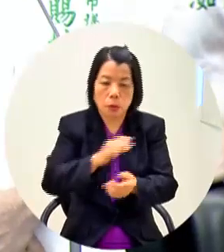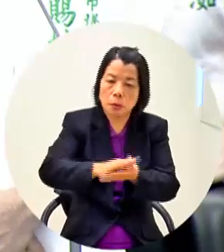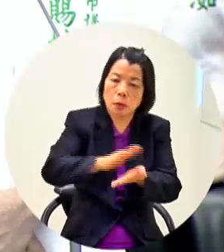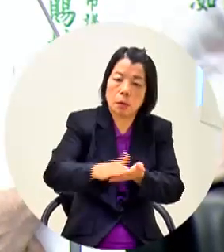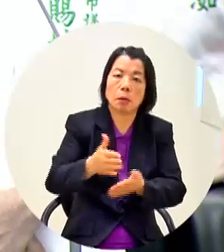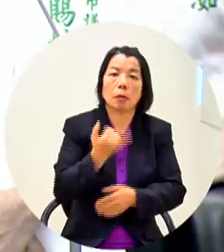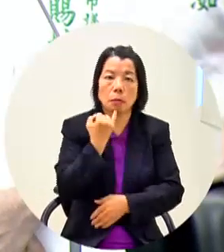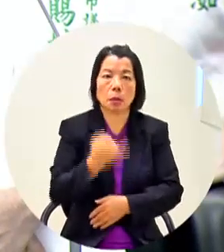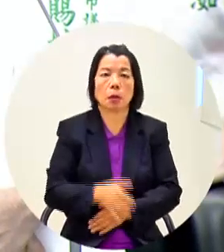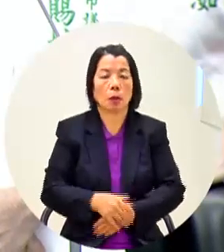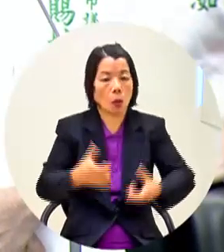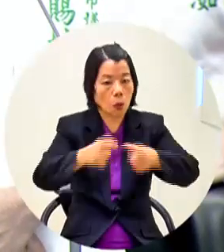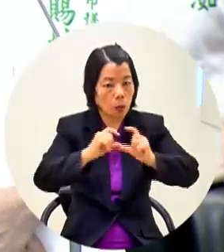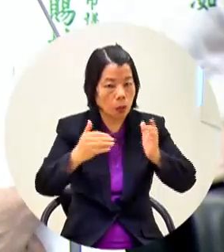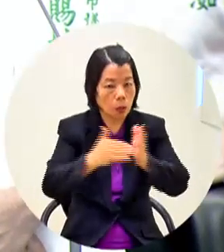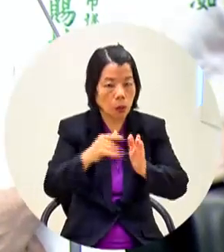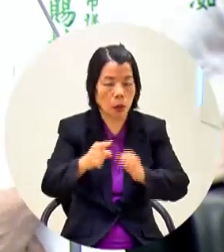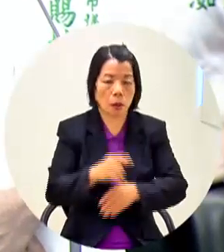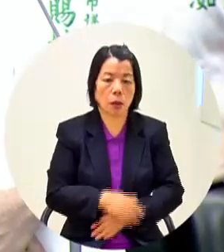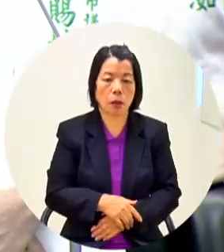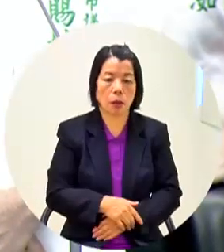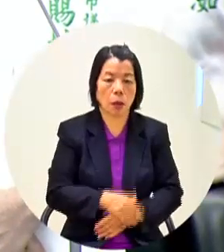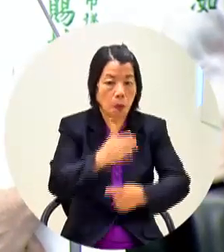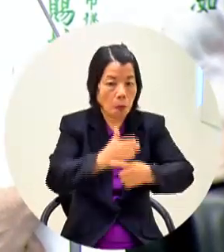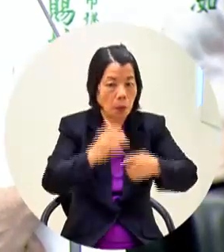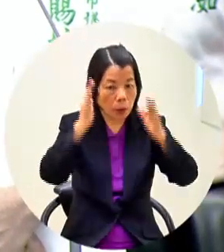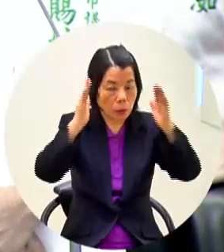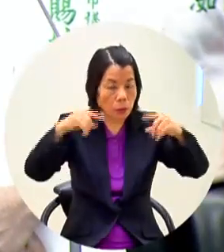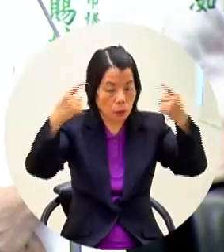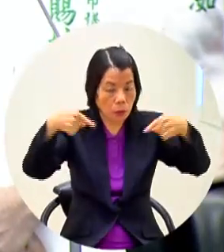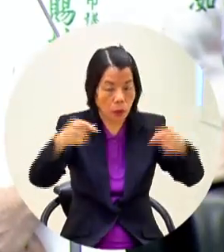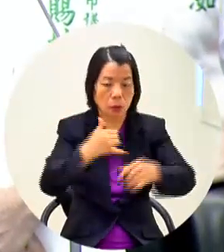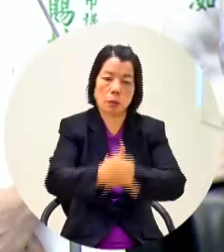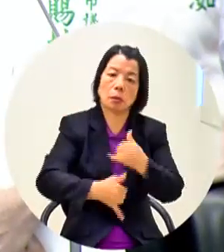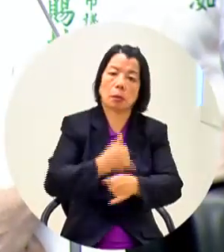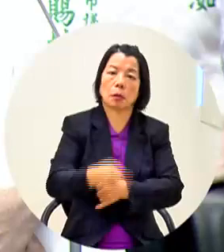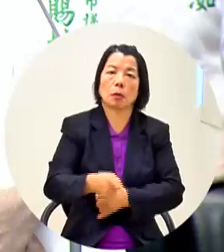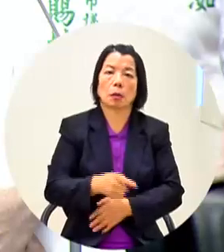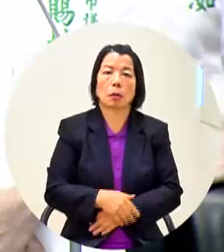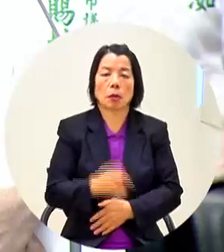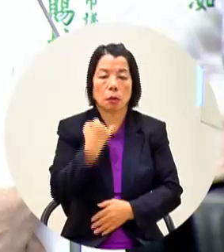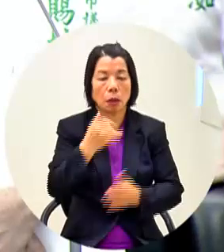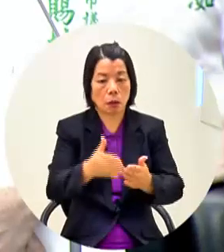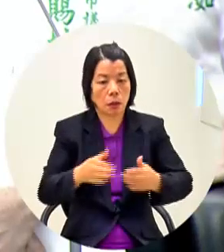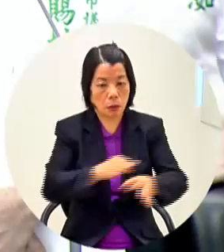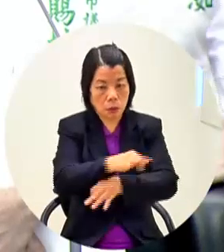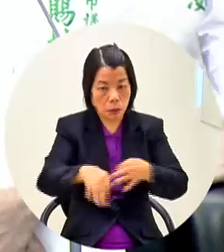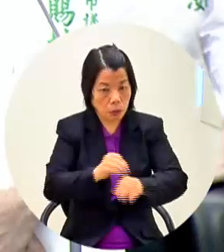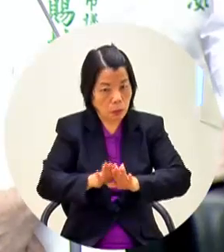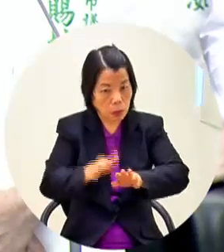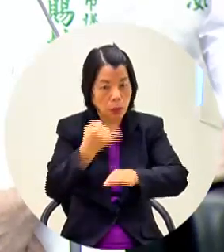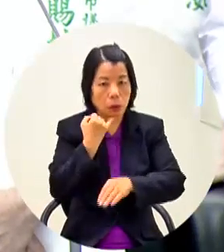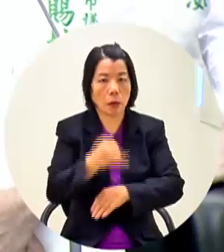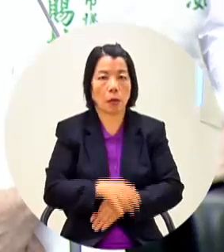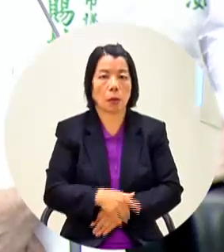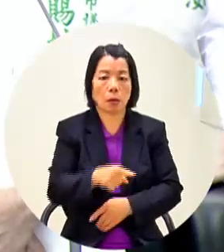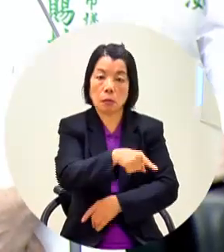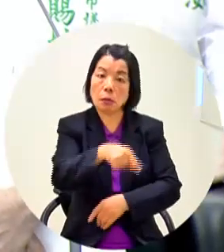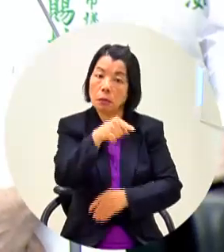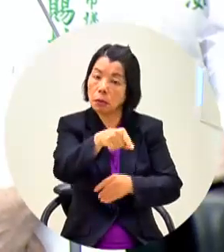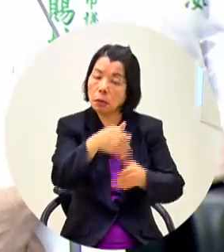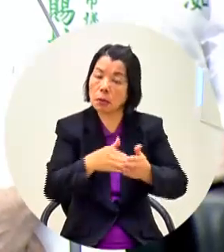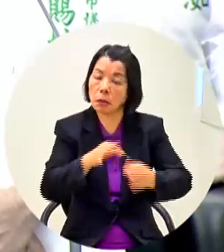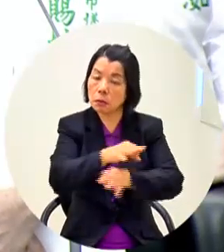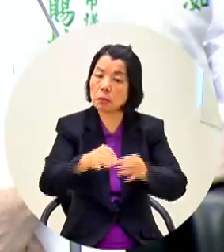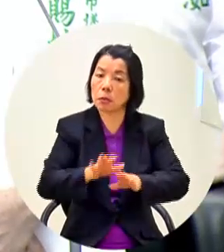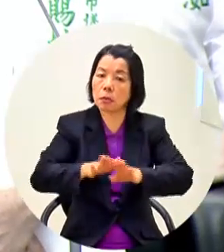起码回到一个半正常的生活状态嘛。这样不然有办法经济振兴，你要振兴你就是